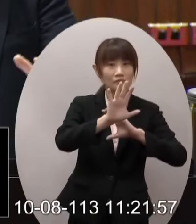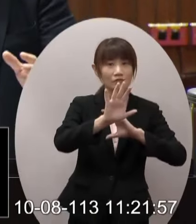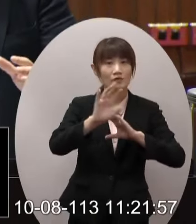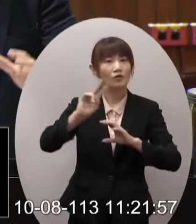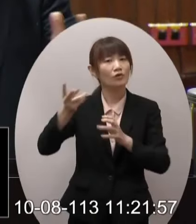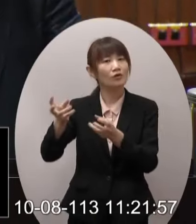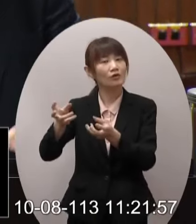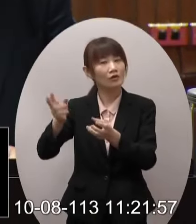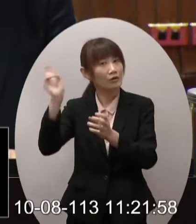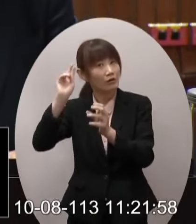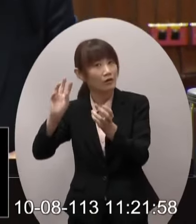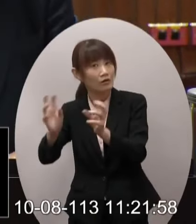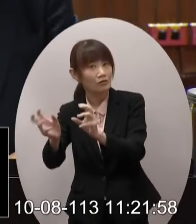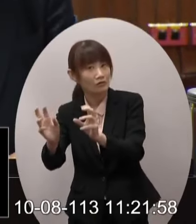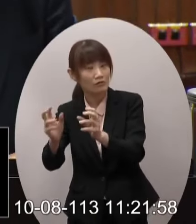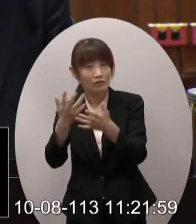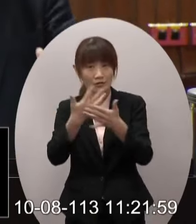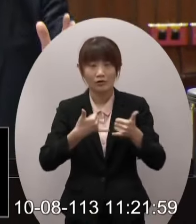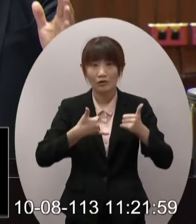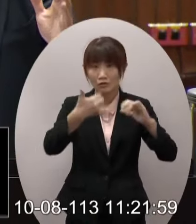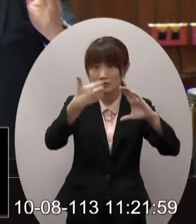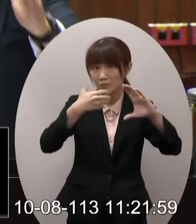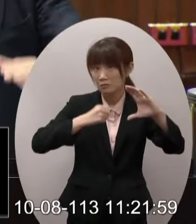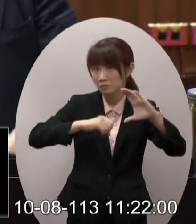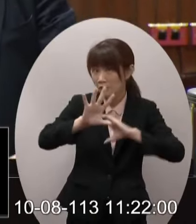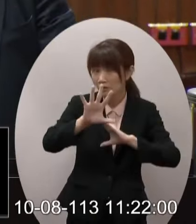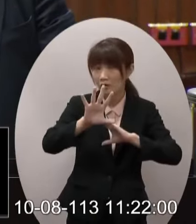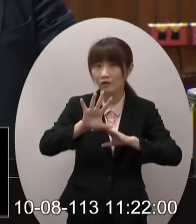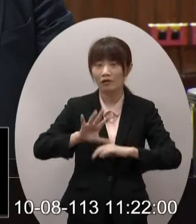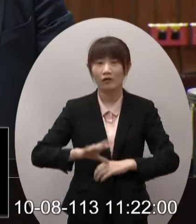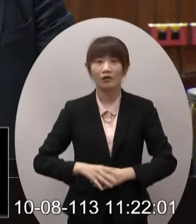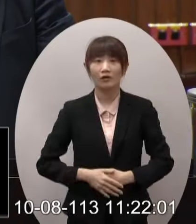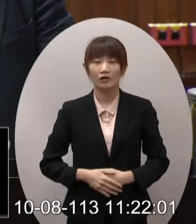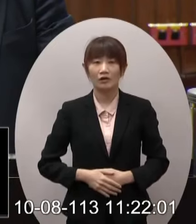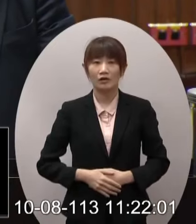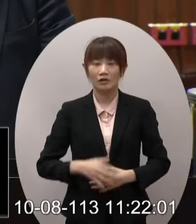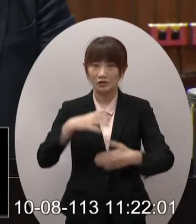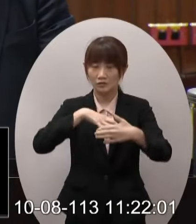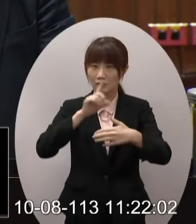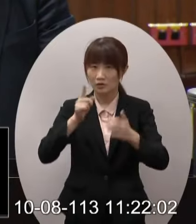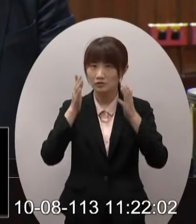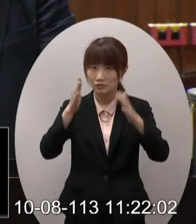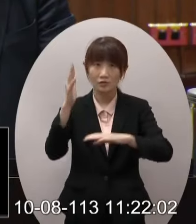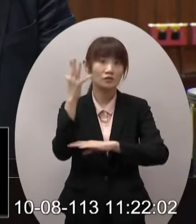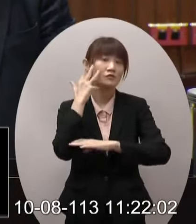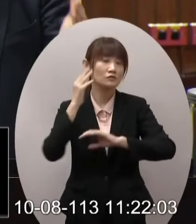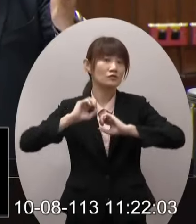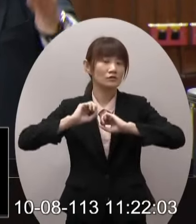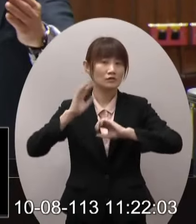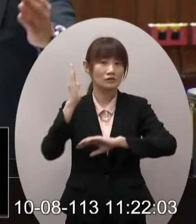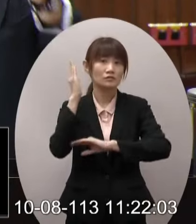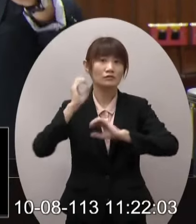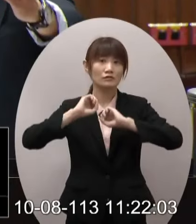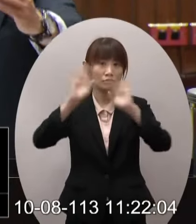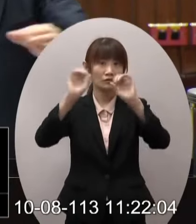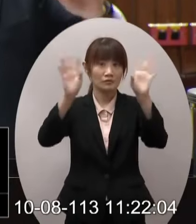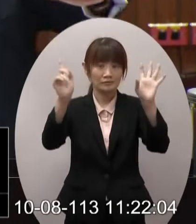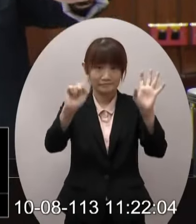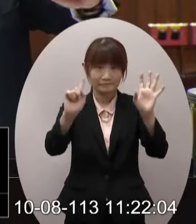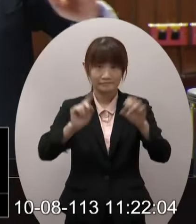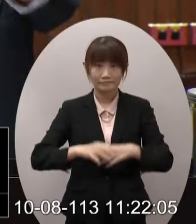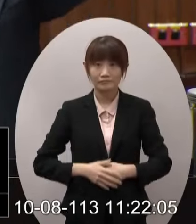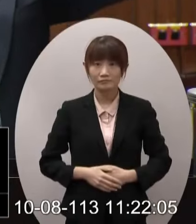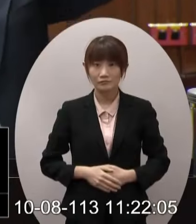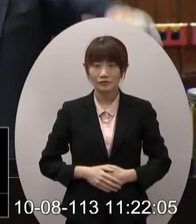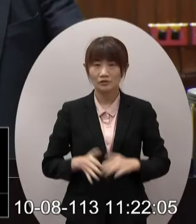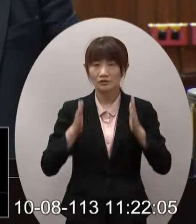广播、网络，最大的一项我们政府的宣传，现在我们集中在